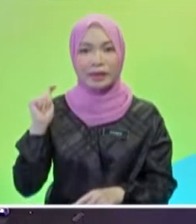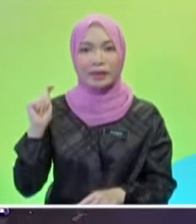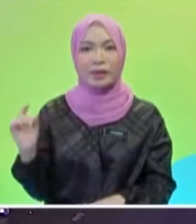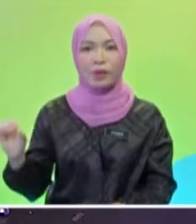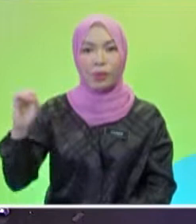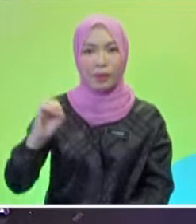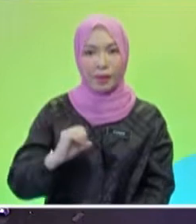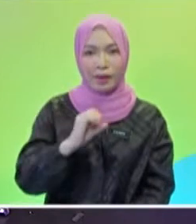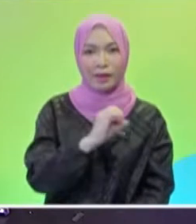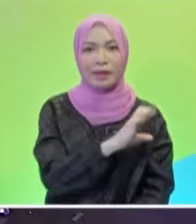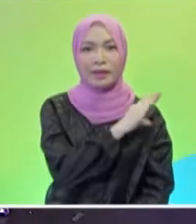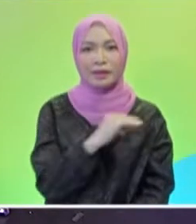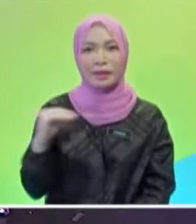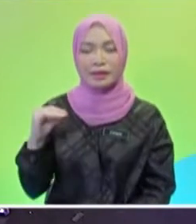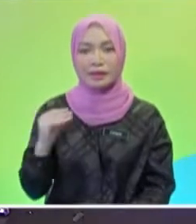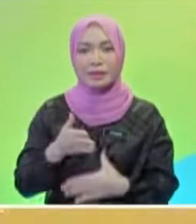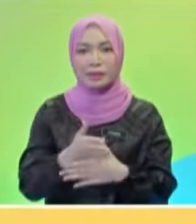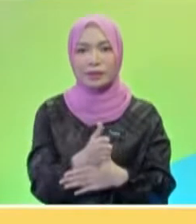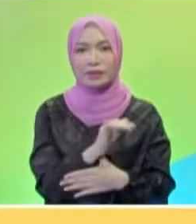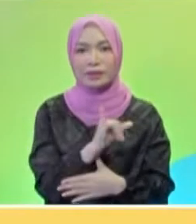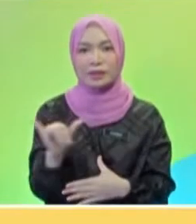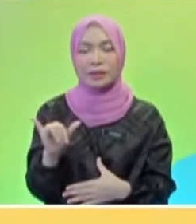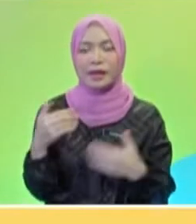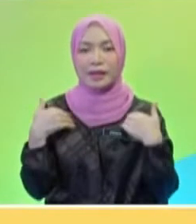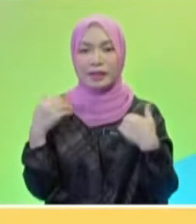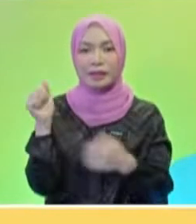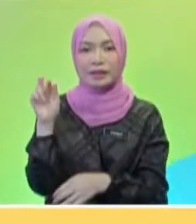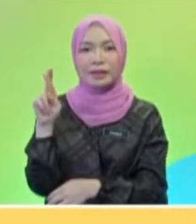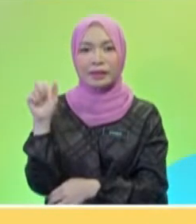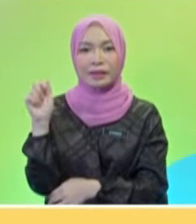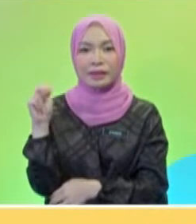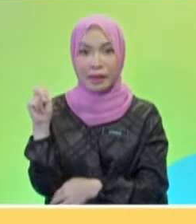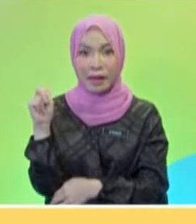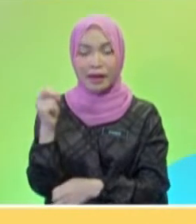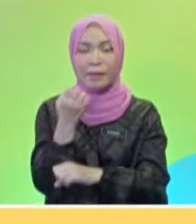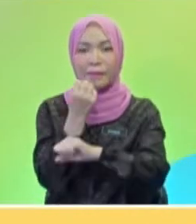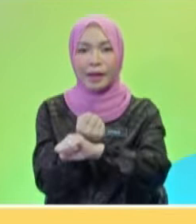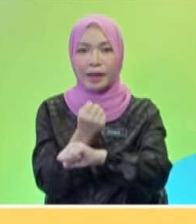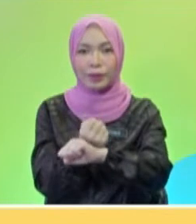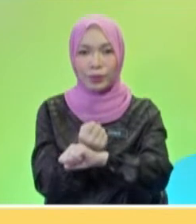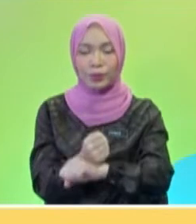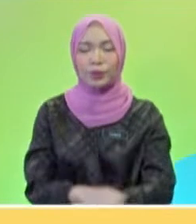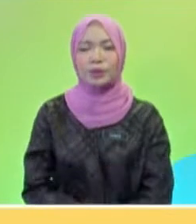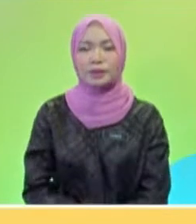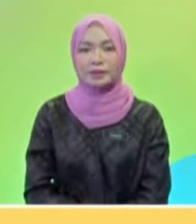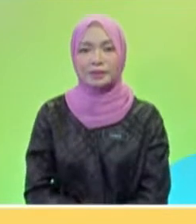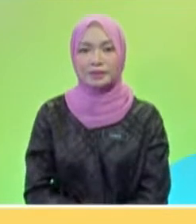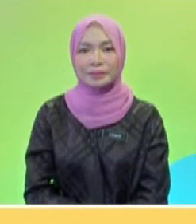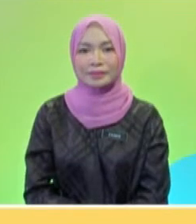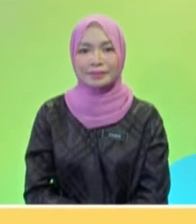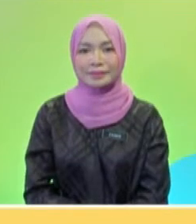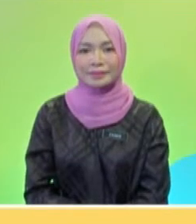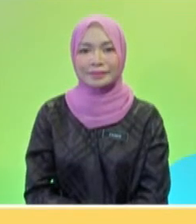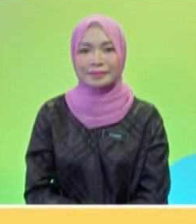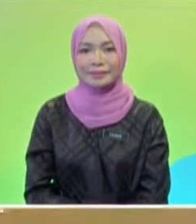oke yang setirnya arang batu dan jasanya ke sayyeda krena Oke kalau ada di rumah nih Woi follow Lau